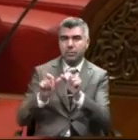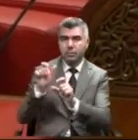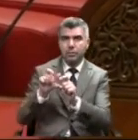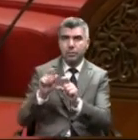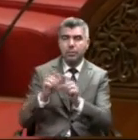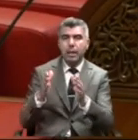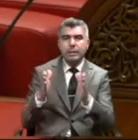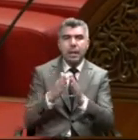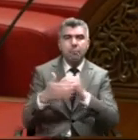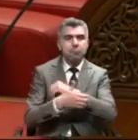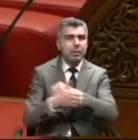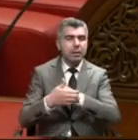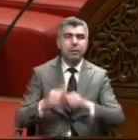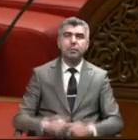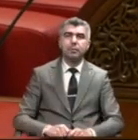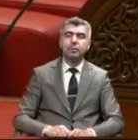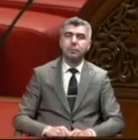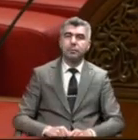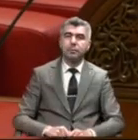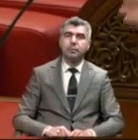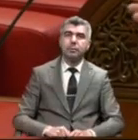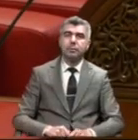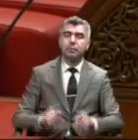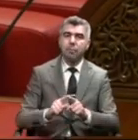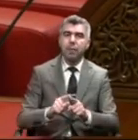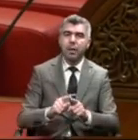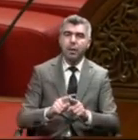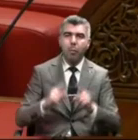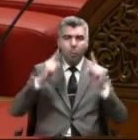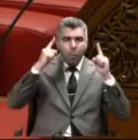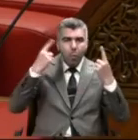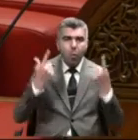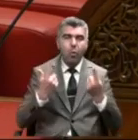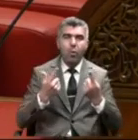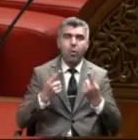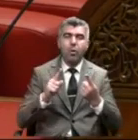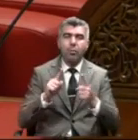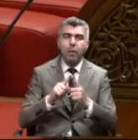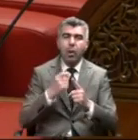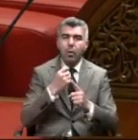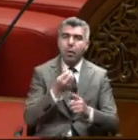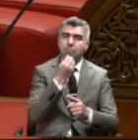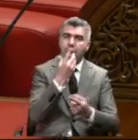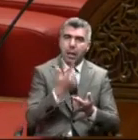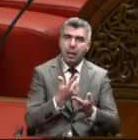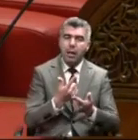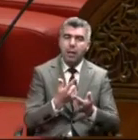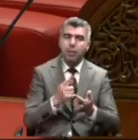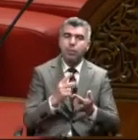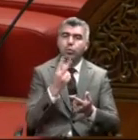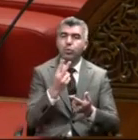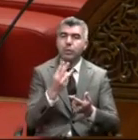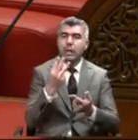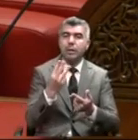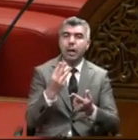الصغير خاصه كان عنده شي بهايم تيكلفوه العلف تضرب في جوج ولا